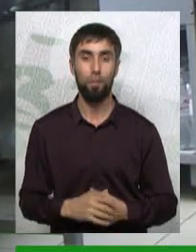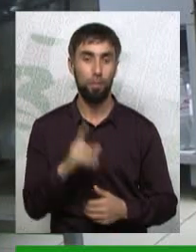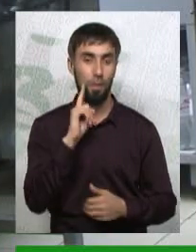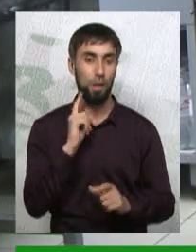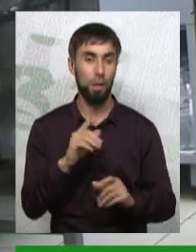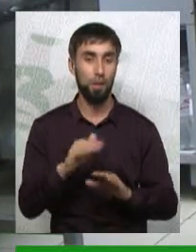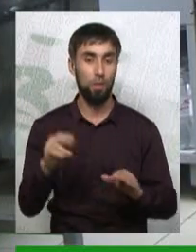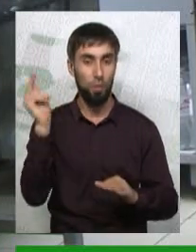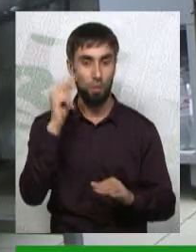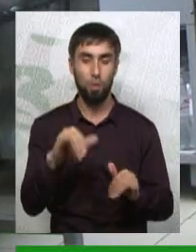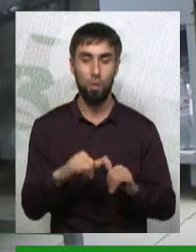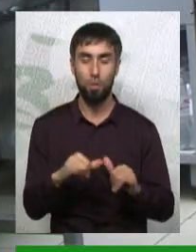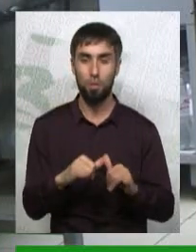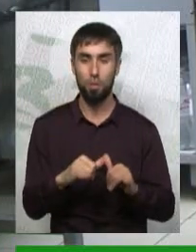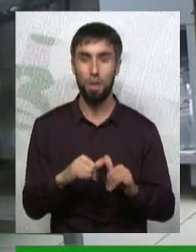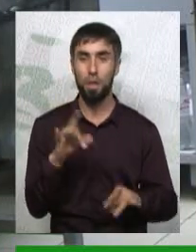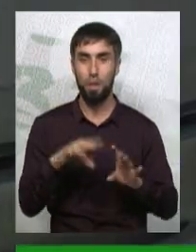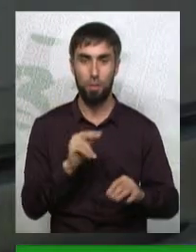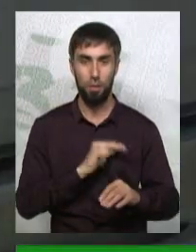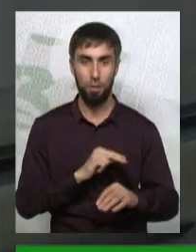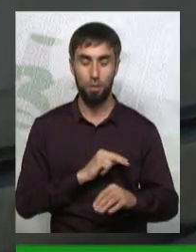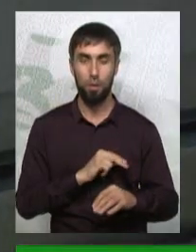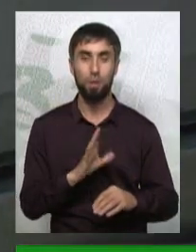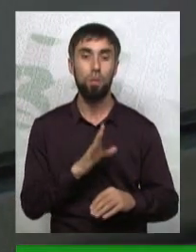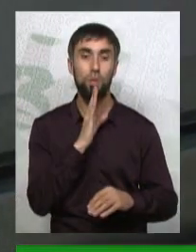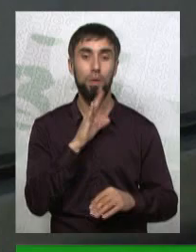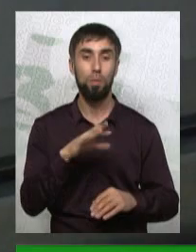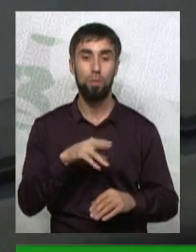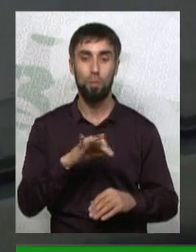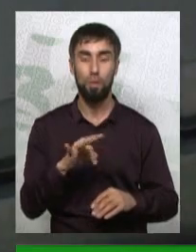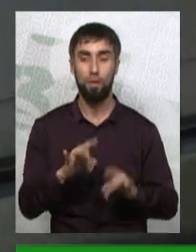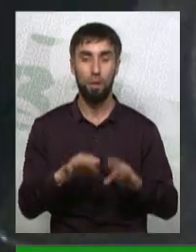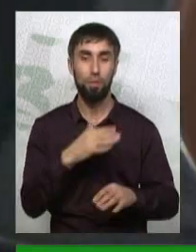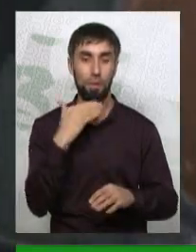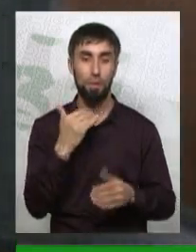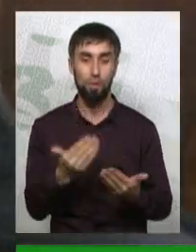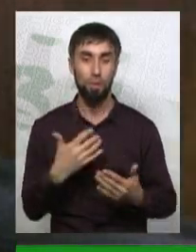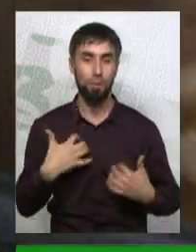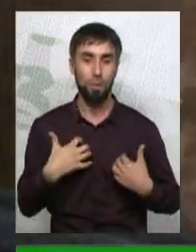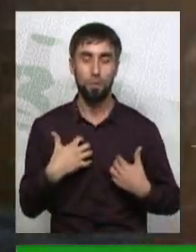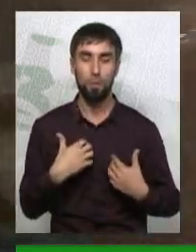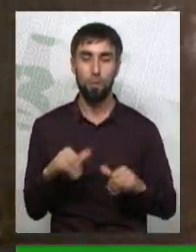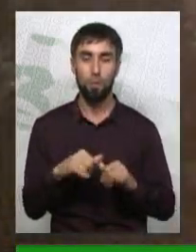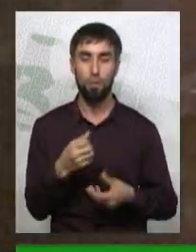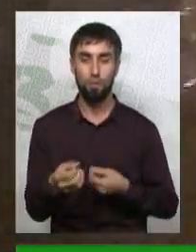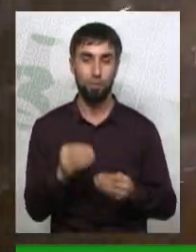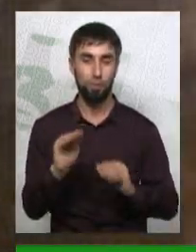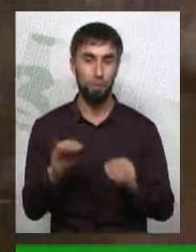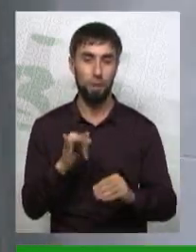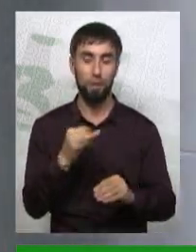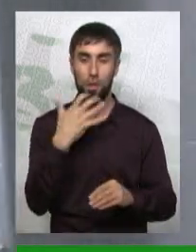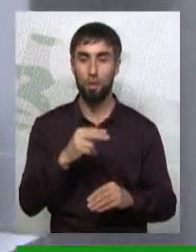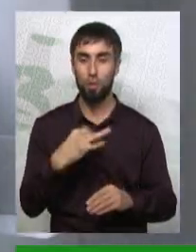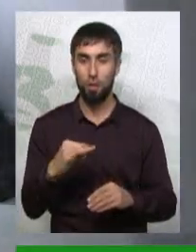Пока школьники учатся, в столовой буквально кипит работа. С утра повара варят мясо, а сейчас спешно накрывают стол и разливают